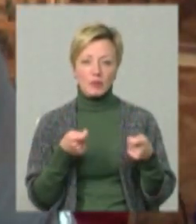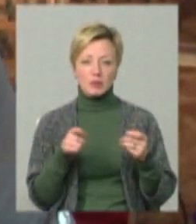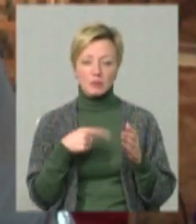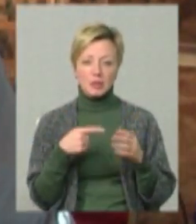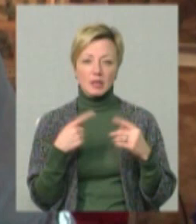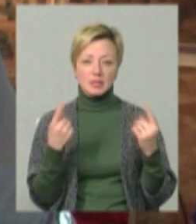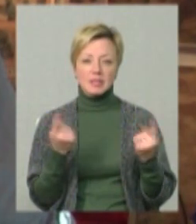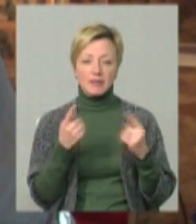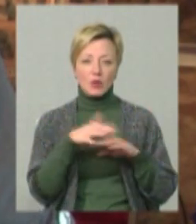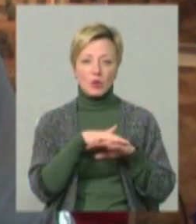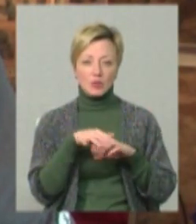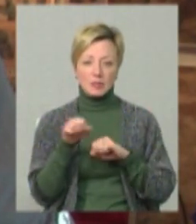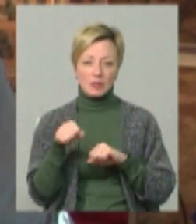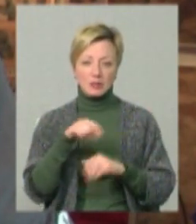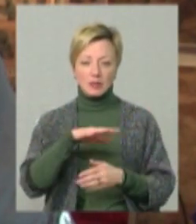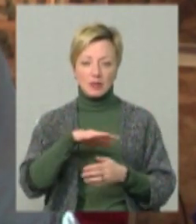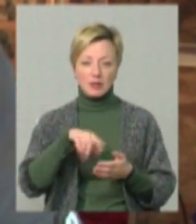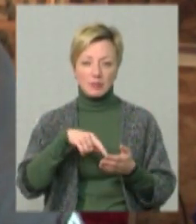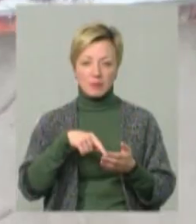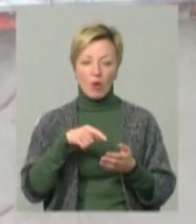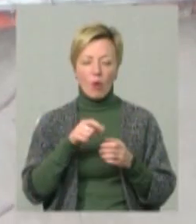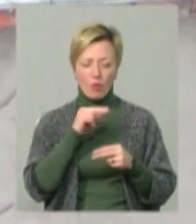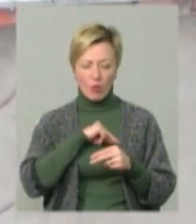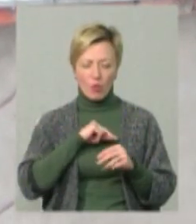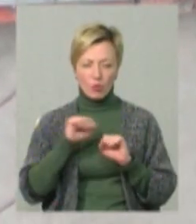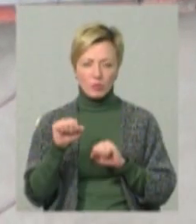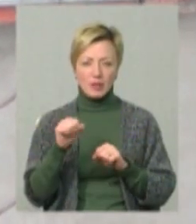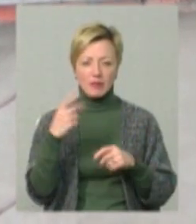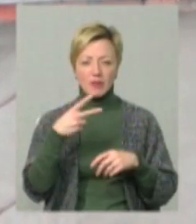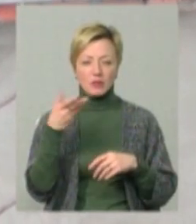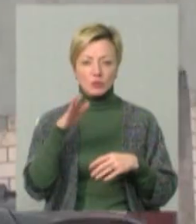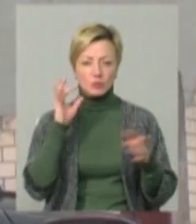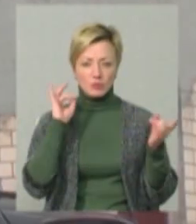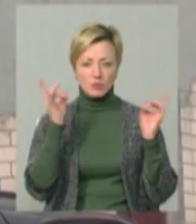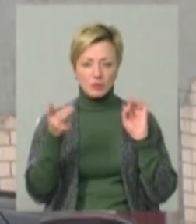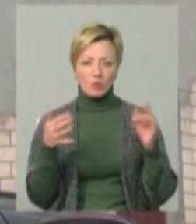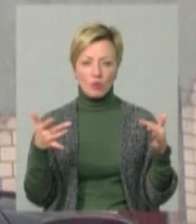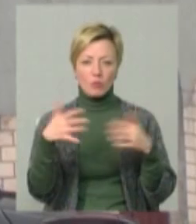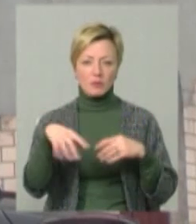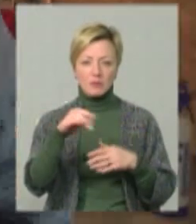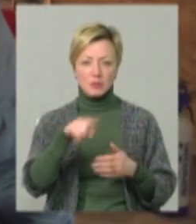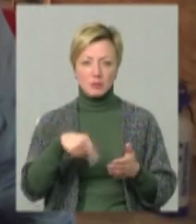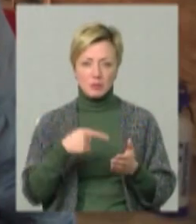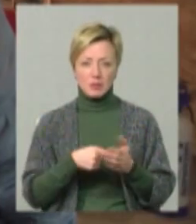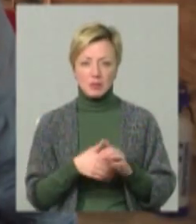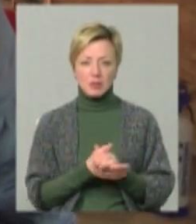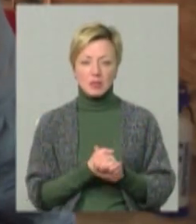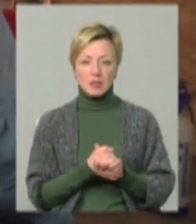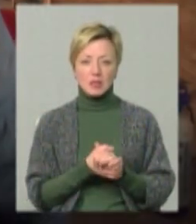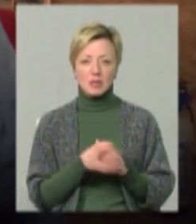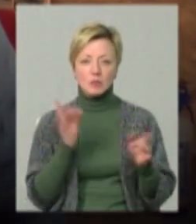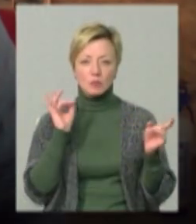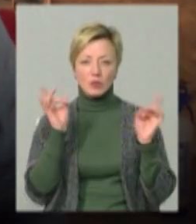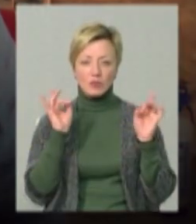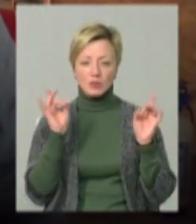з питань цивільного захисту населення і охорони праці Анатолій Триндюк. 20 сирен сповіщення у Хмельницькому охоплюють все місто. Сповіщення в нас